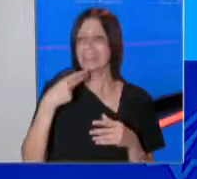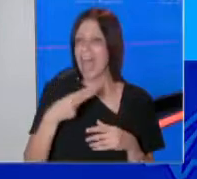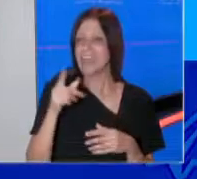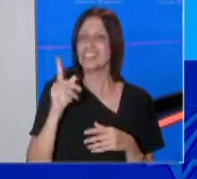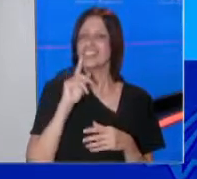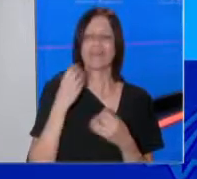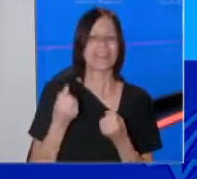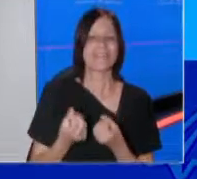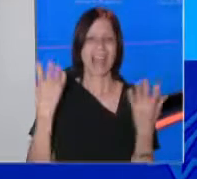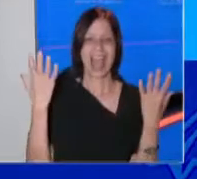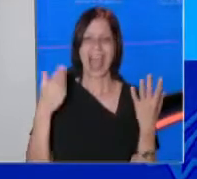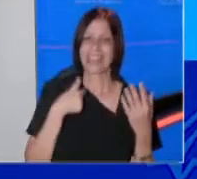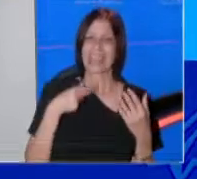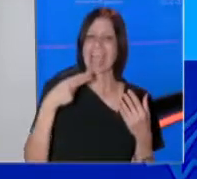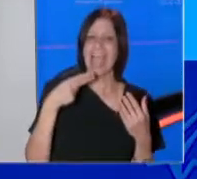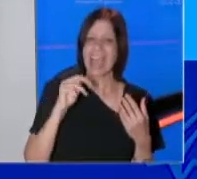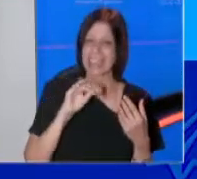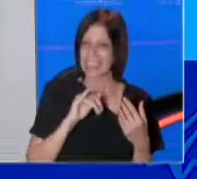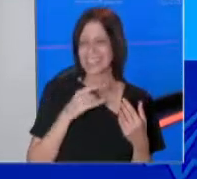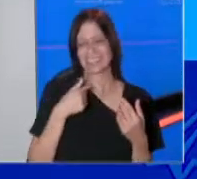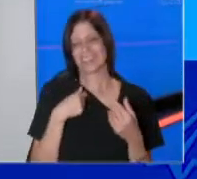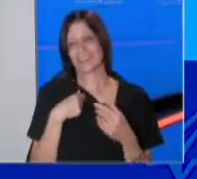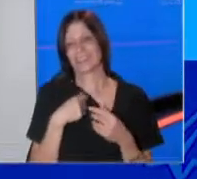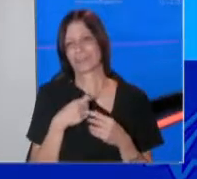נפלא, ואני הני, אז ערב טוב, הנה,